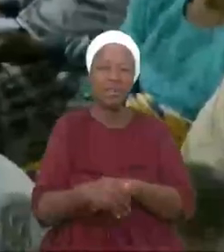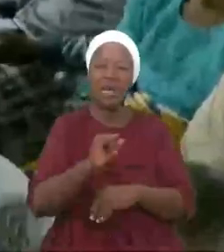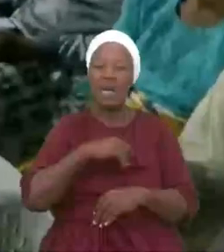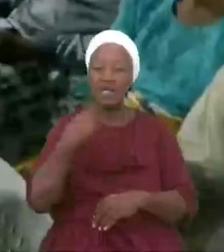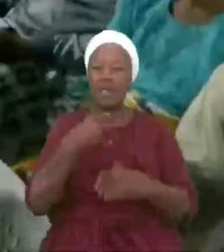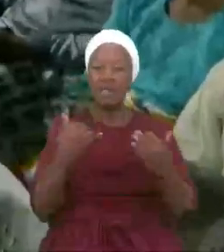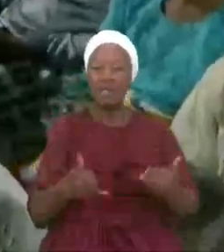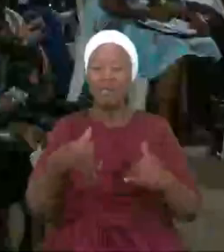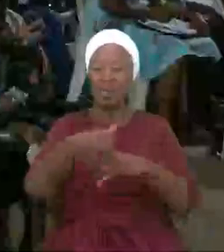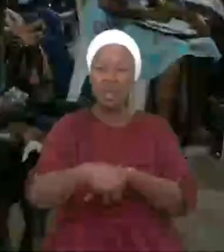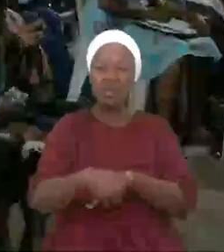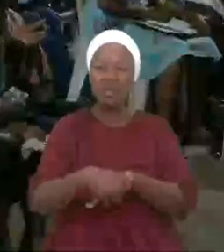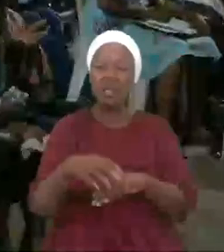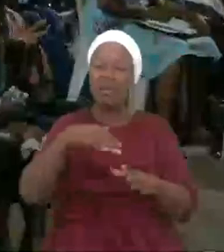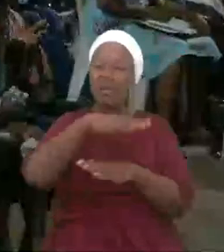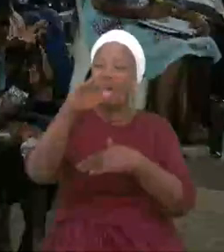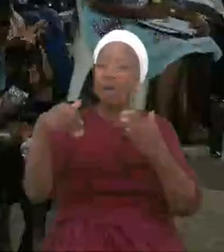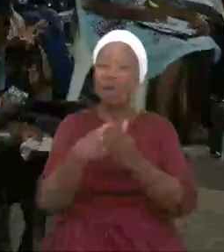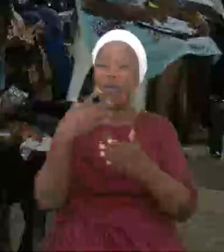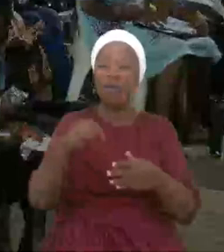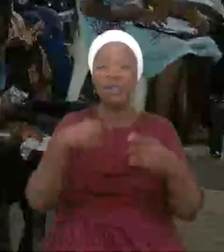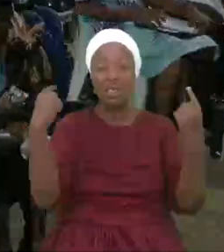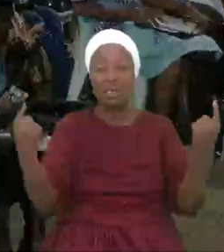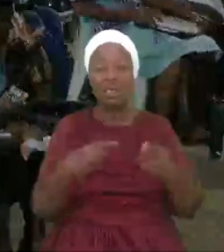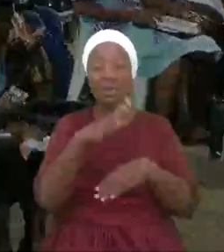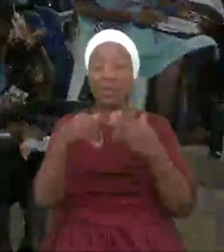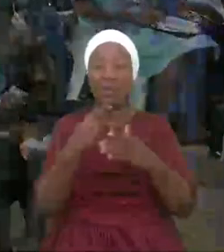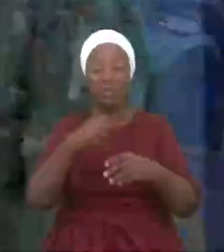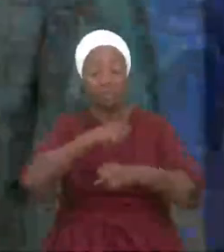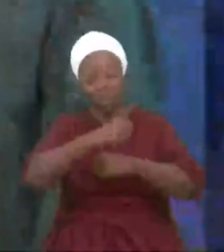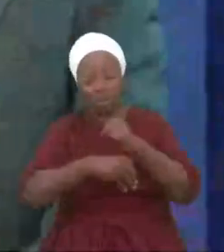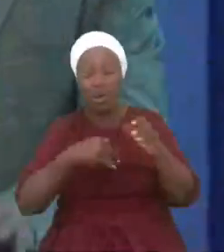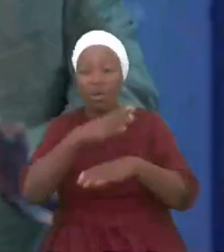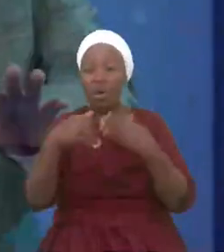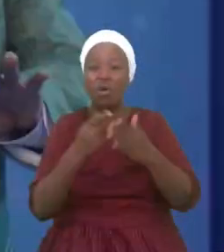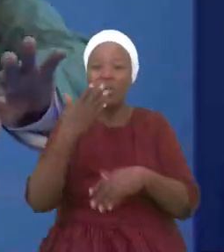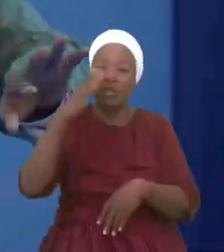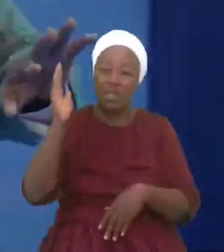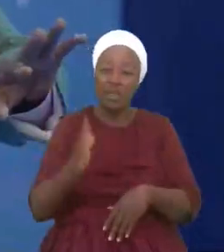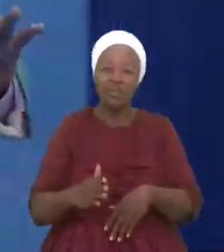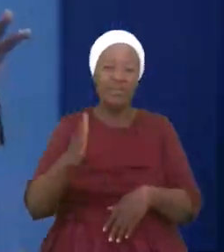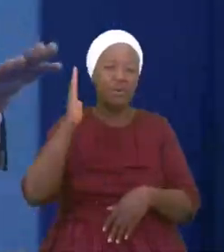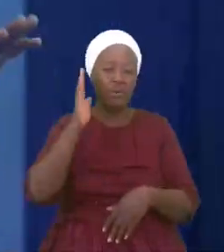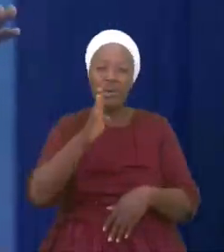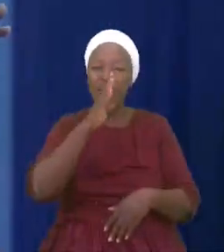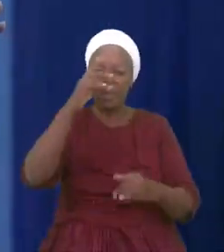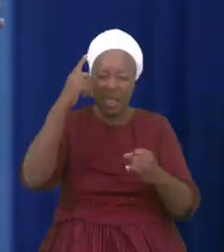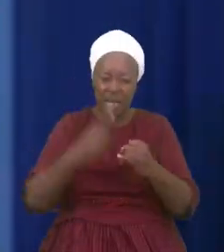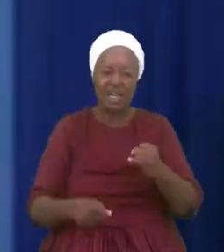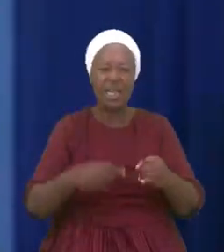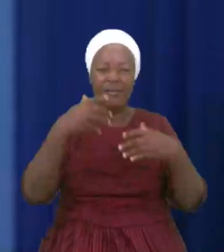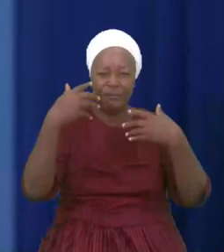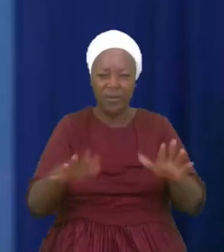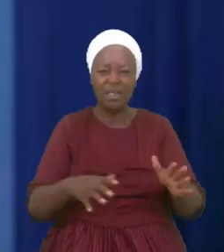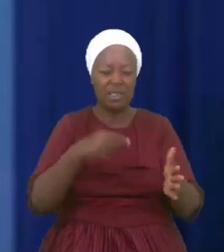passés ce soir ce soir tous les péchés toutes